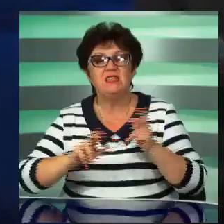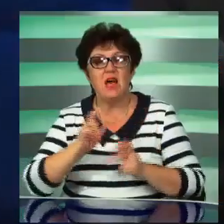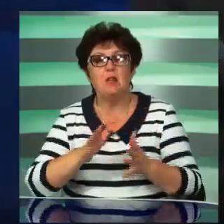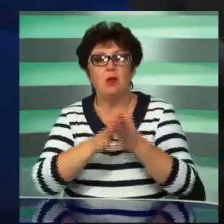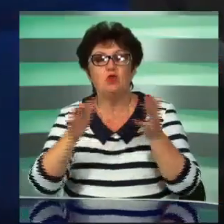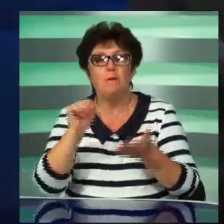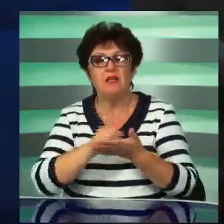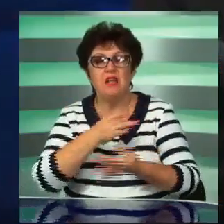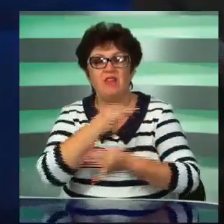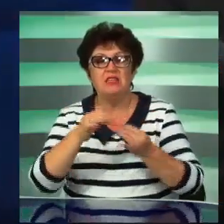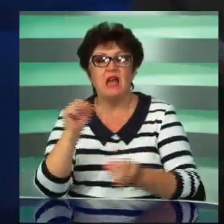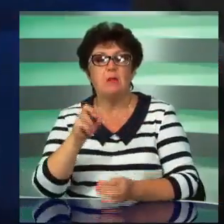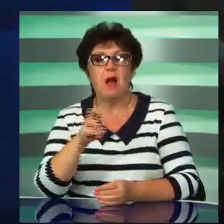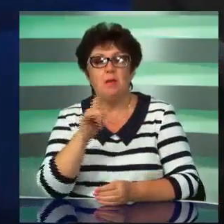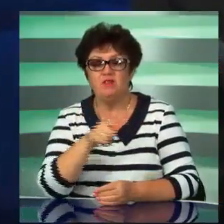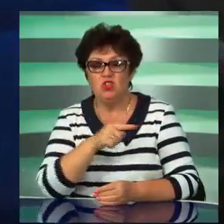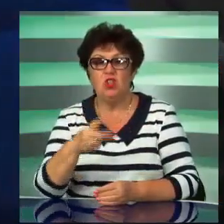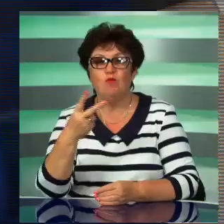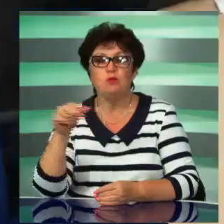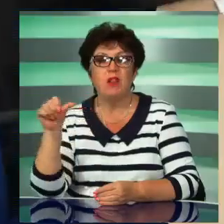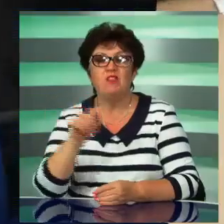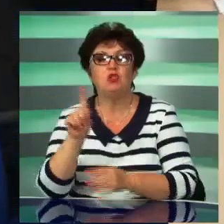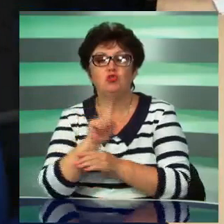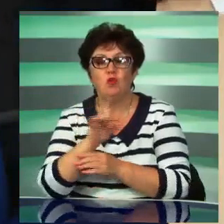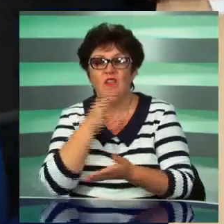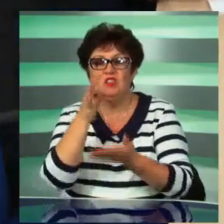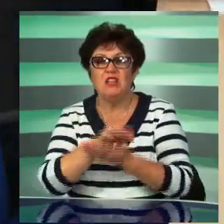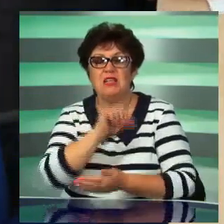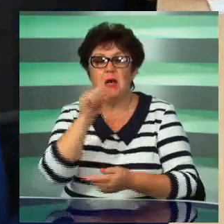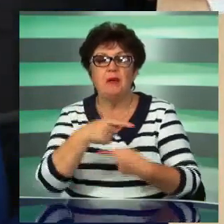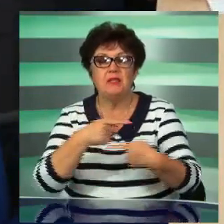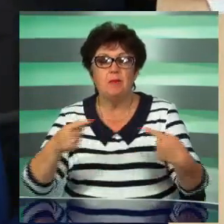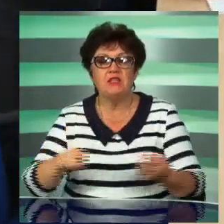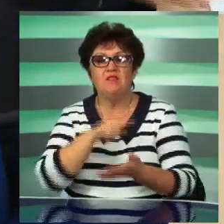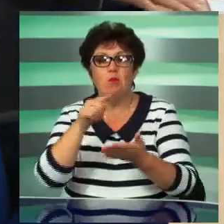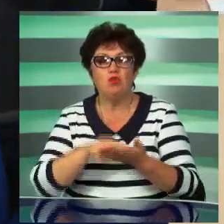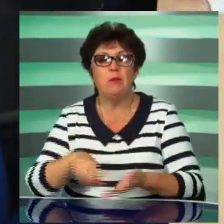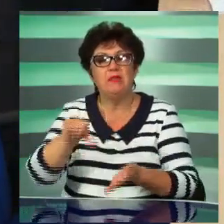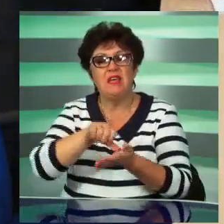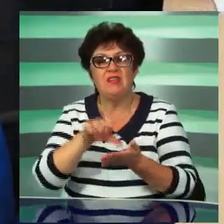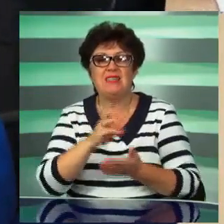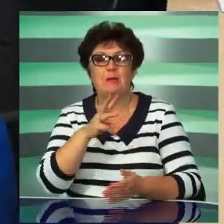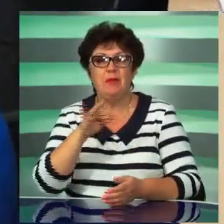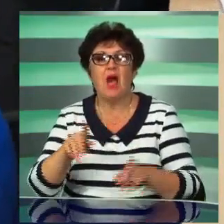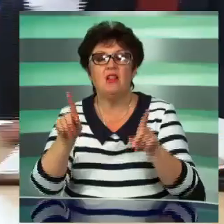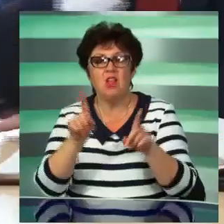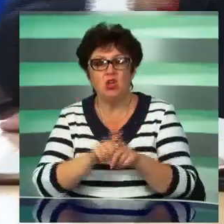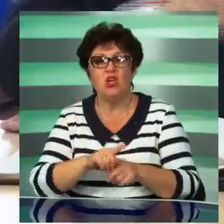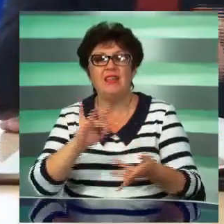большой пресс-конференции Александр Богомаз в течение 2,5 часов отвечал на самые разнообразные вопросы представителей СМИ, а